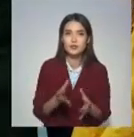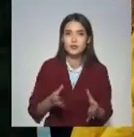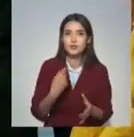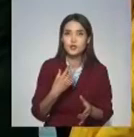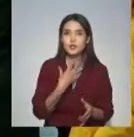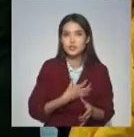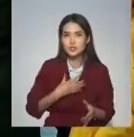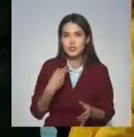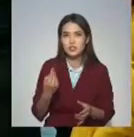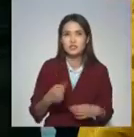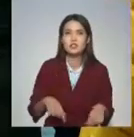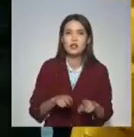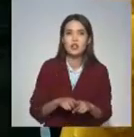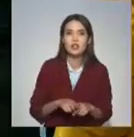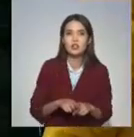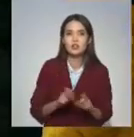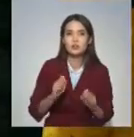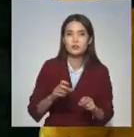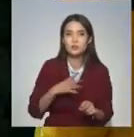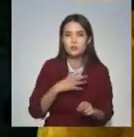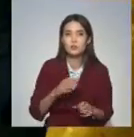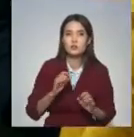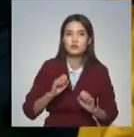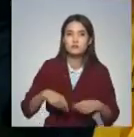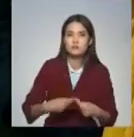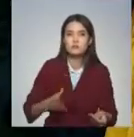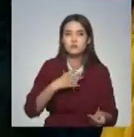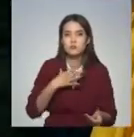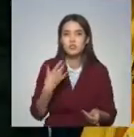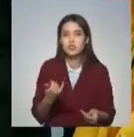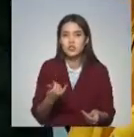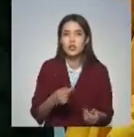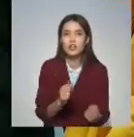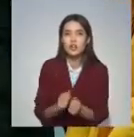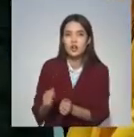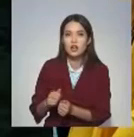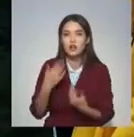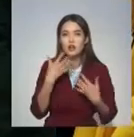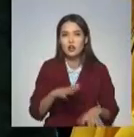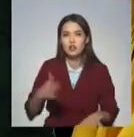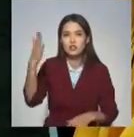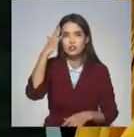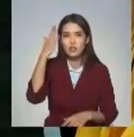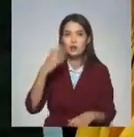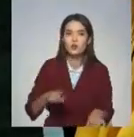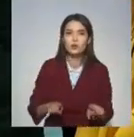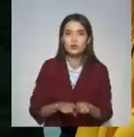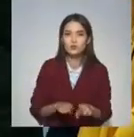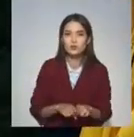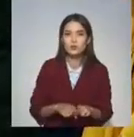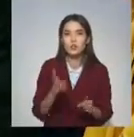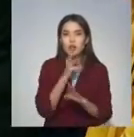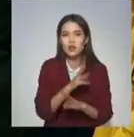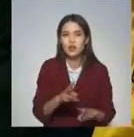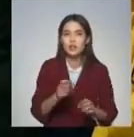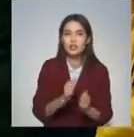негізі Атамекен палатасына өзімнің сұрағыммен келген болатынмын. Ол біздің облысымызда, қаламызда қандай гранттар,